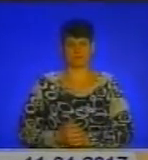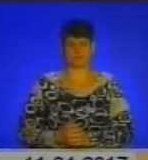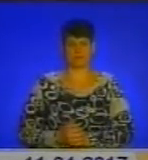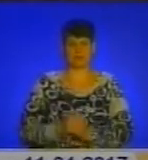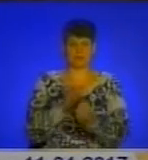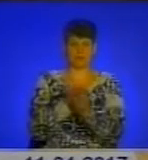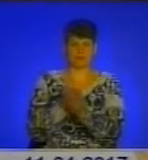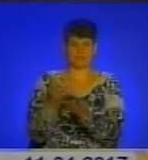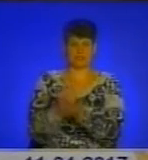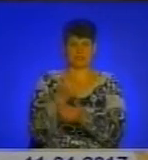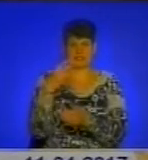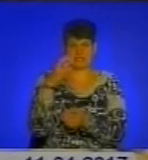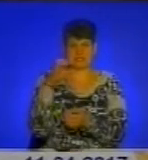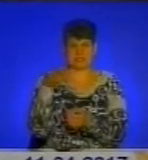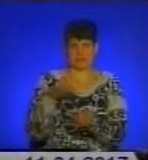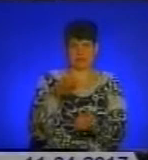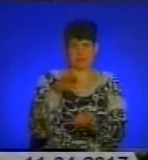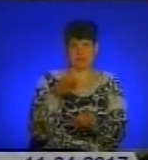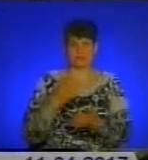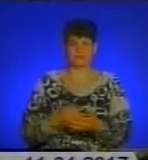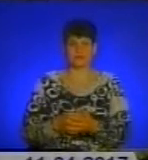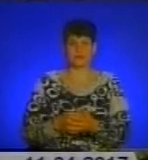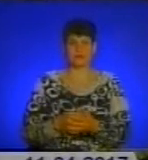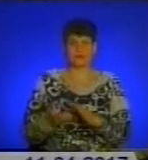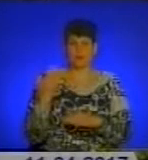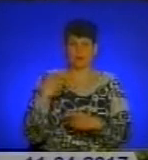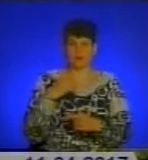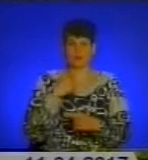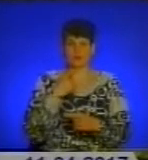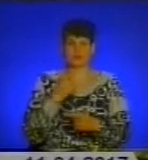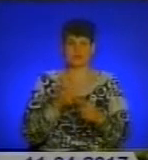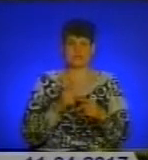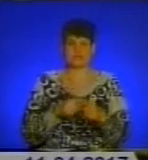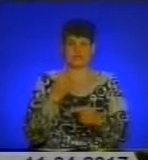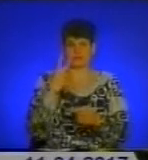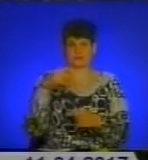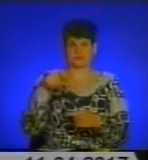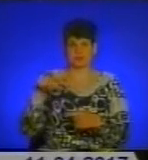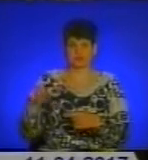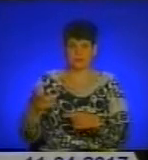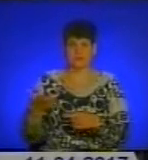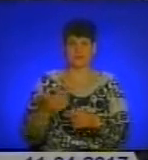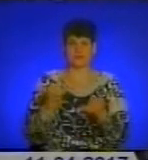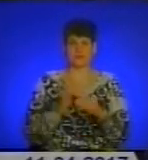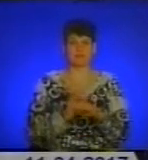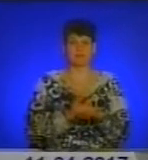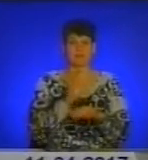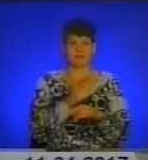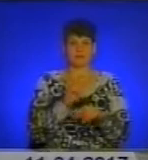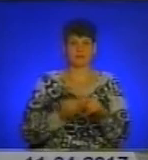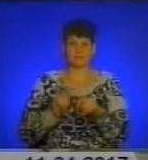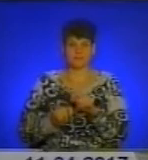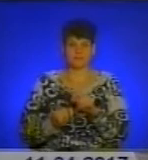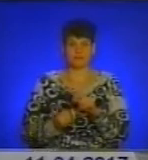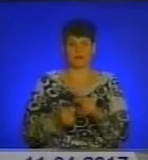Захоронення знайшли на глибині 30 сантиметрів під землею. За попередніми даними, рештки належать двом особам. Наразі їх відправили на експертизу.